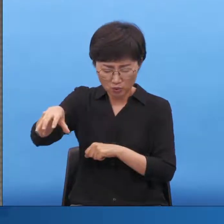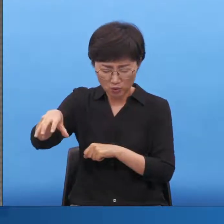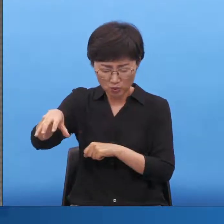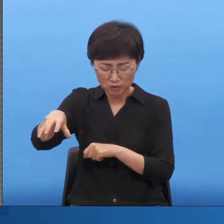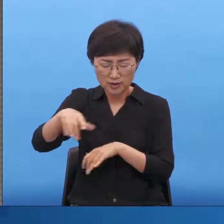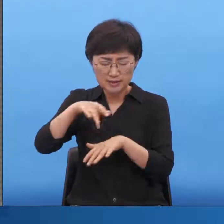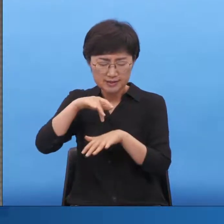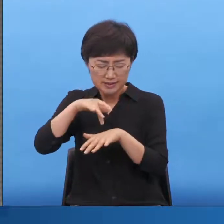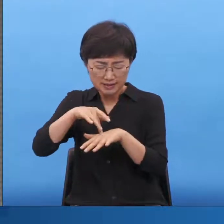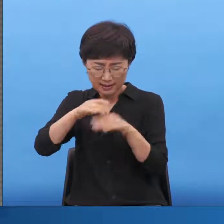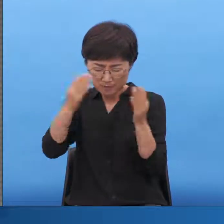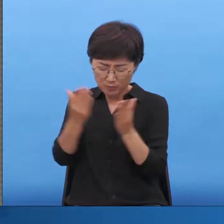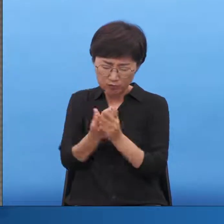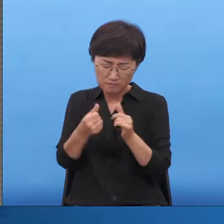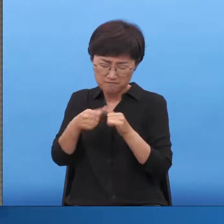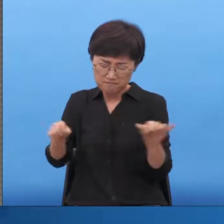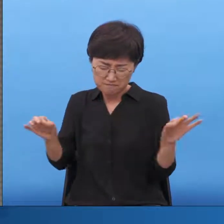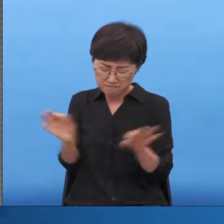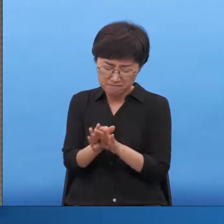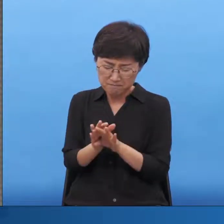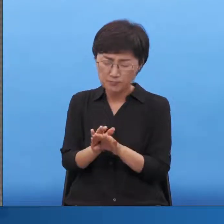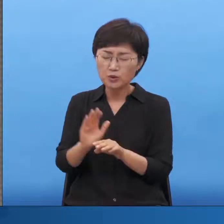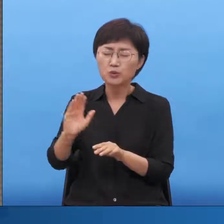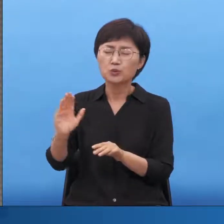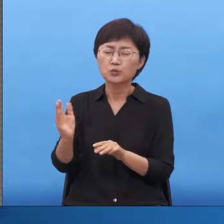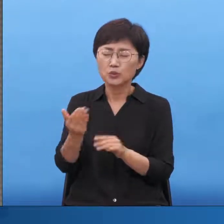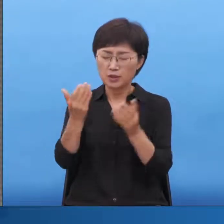무너지는 시간이 되게 하여 주옵소서.